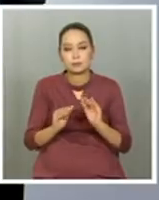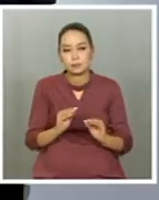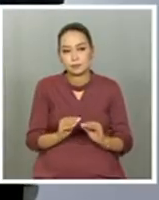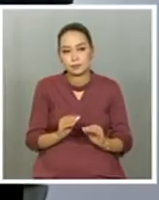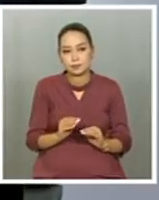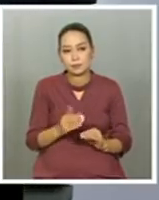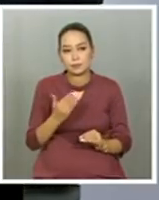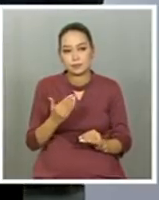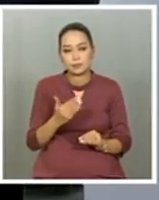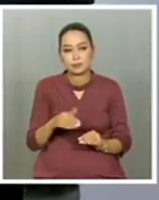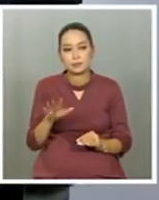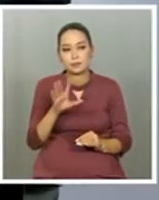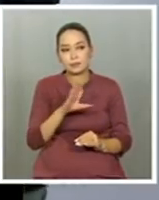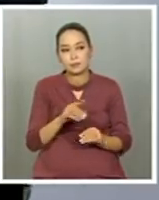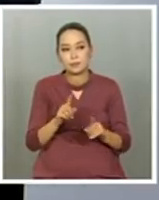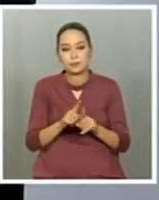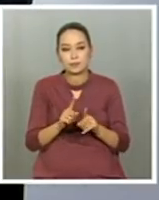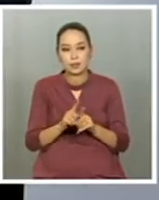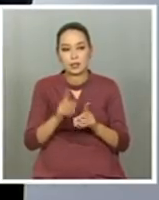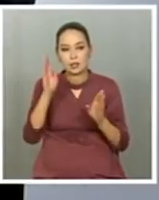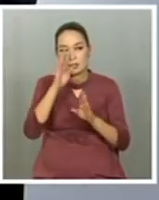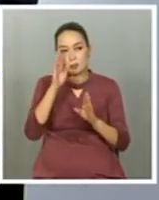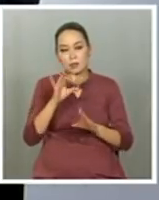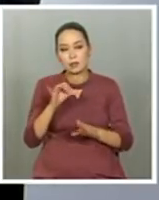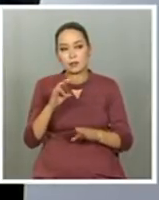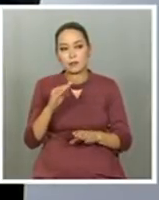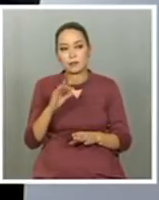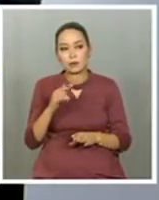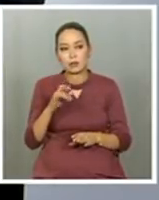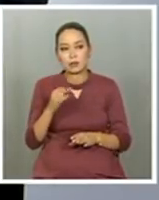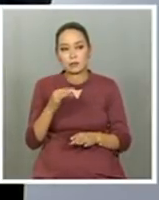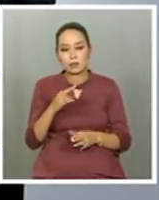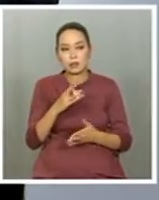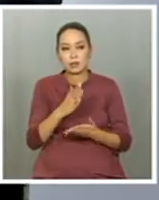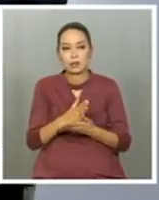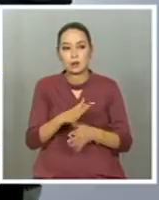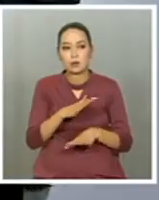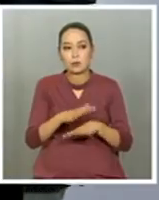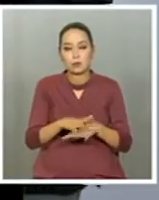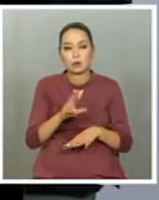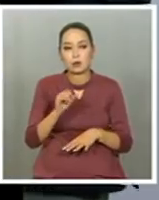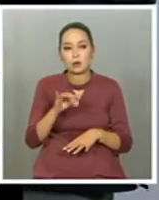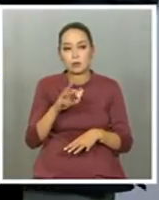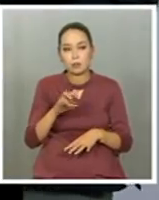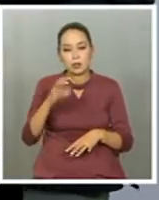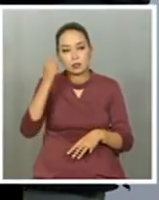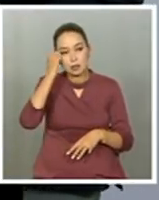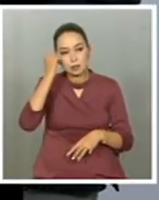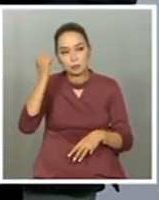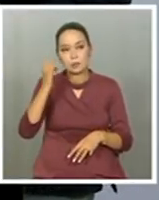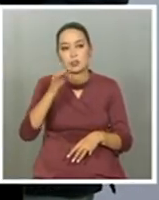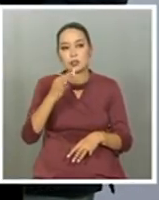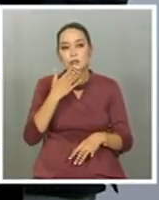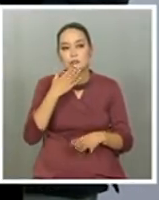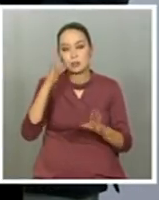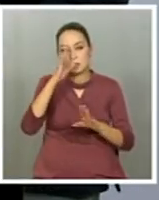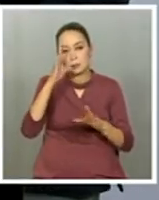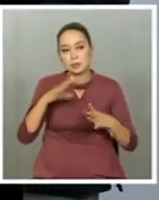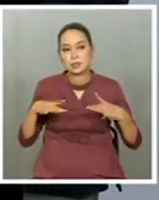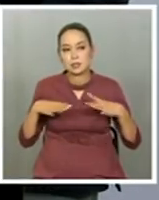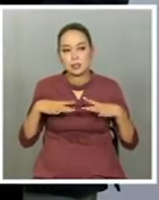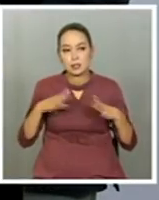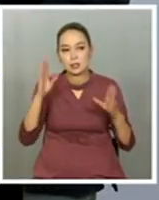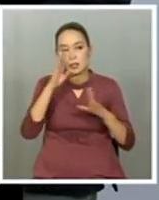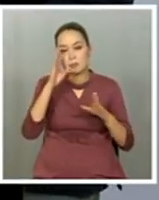санаттағы ерекше қорғалған табиғи аумақтарды беріп отырмыз. Қорық, қаумал, табиғат ескерткіші, ұлттық табиғи саябақ,